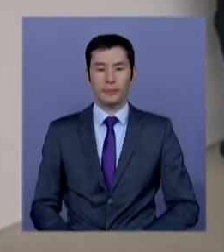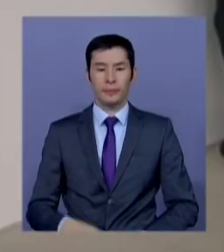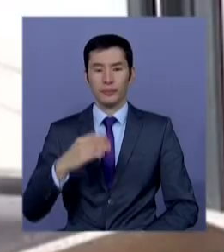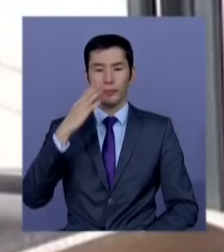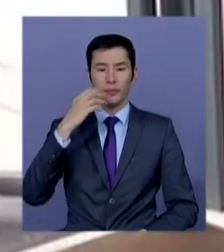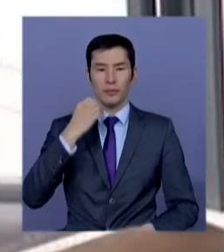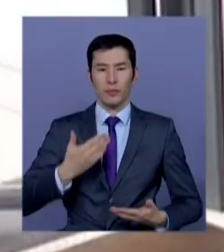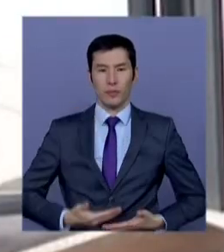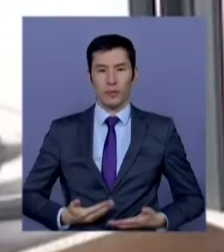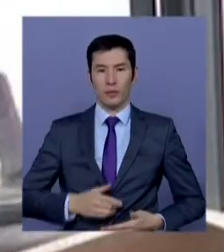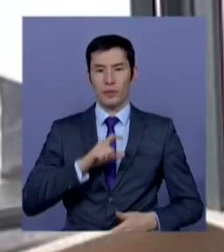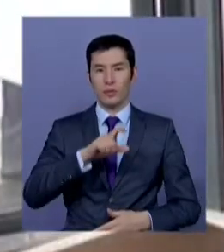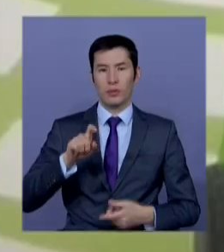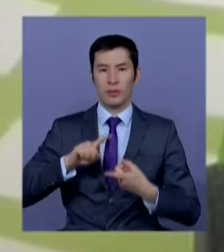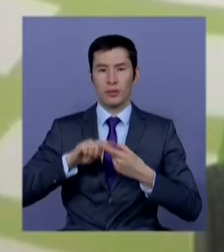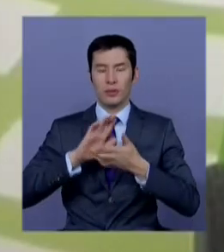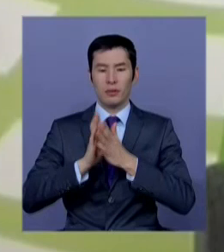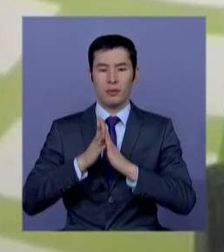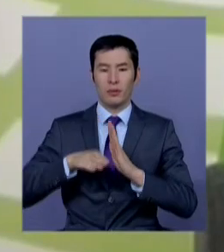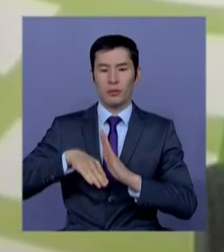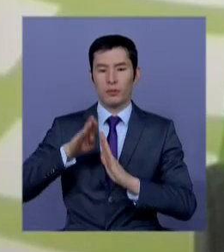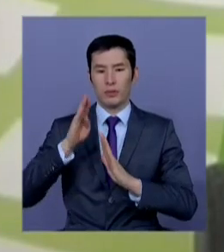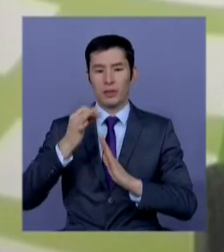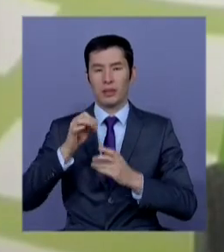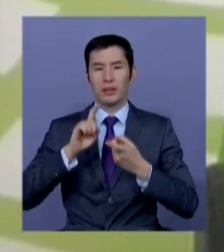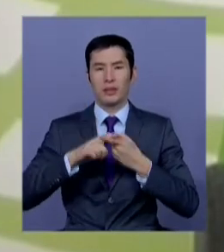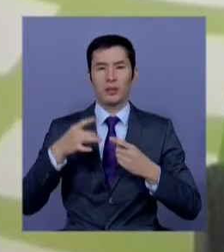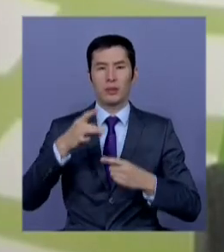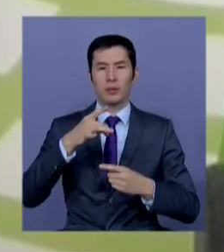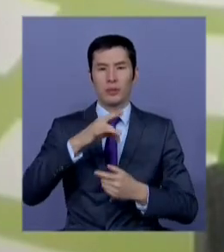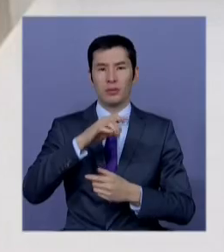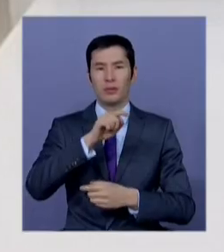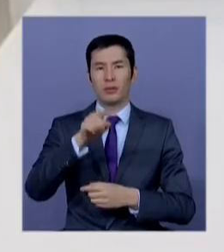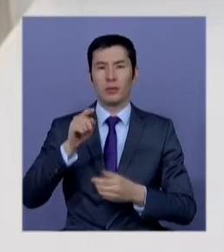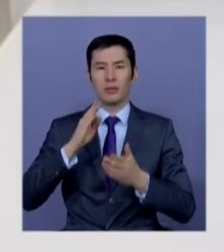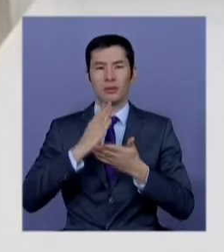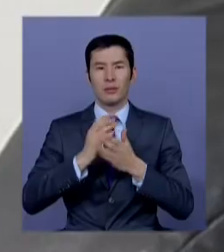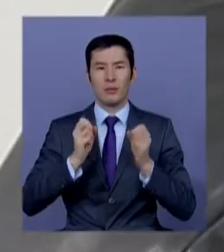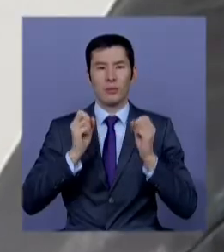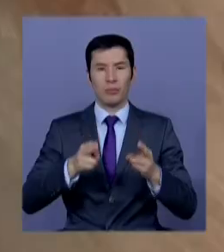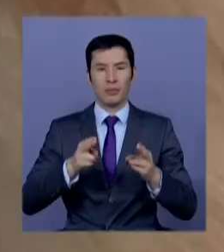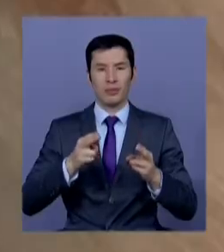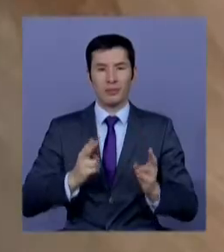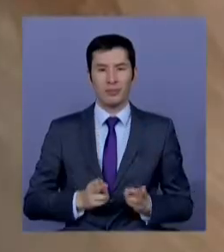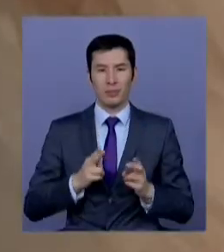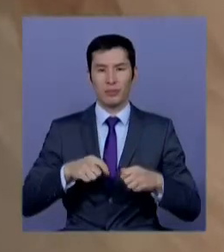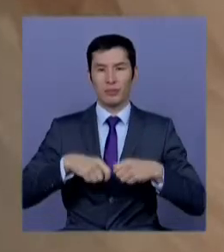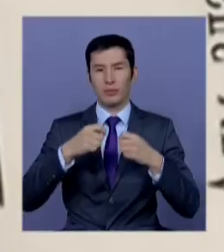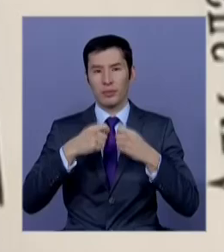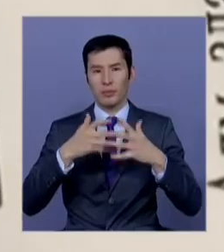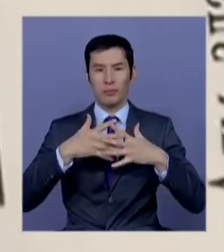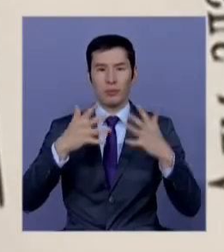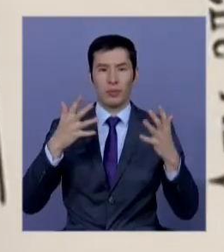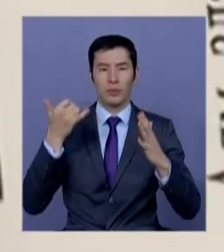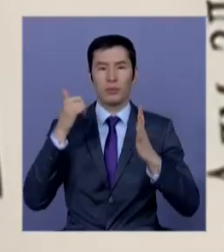Алматылықтар үшін қауіпсіздікті нығайту бойынша шұғыл шаралар қабылданған екен. Қаланың қылмыс көп жасалатын аудандар талданып, толықтай жарықтандырылды. 32 жаңа модульдік және мобильдік